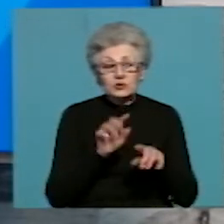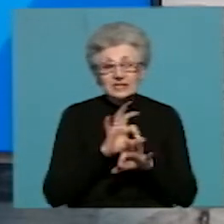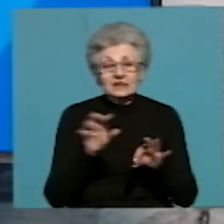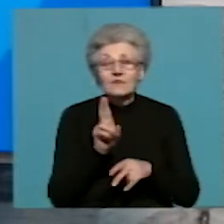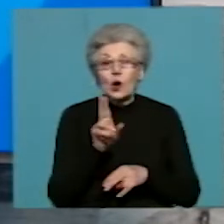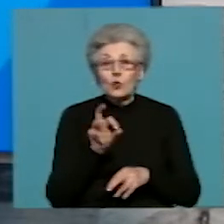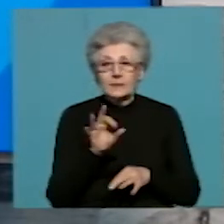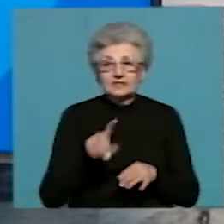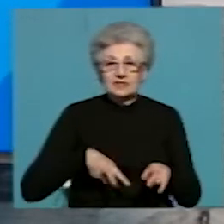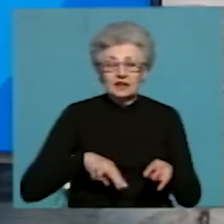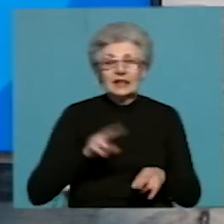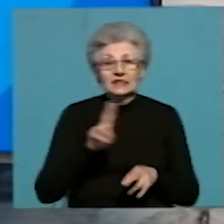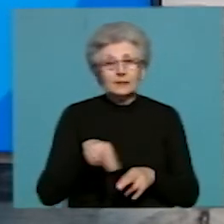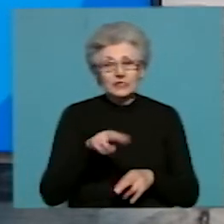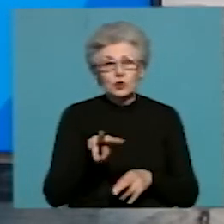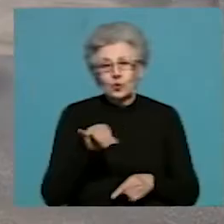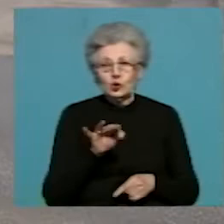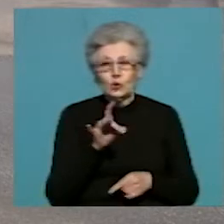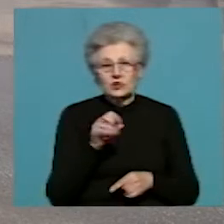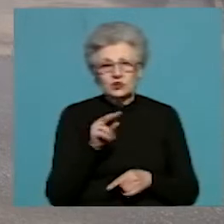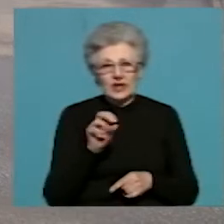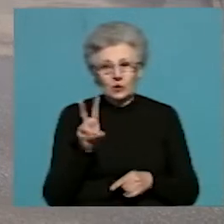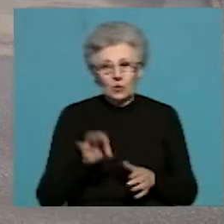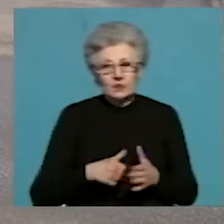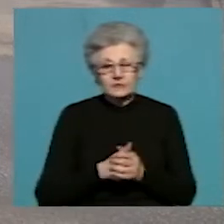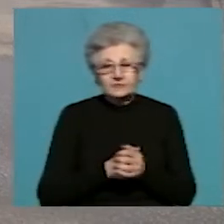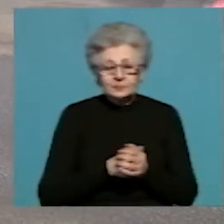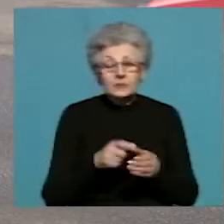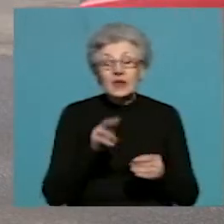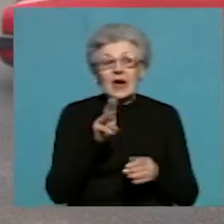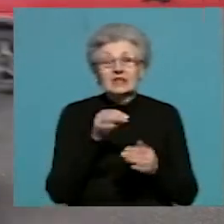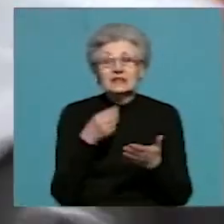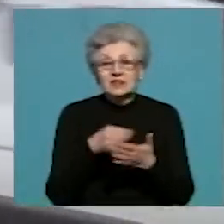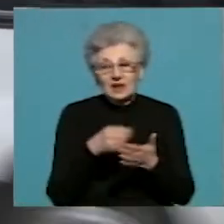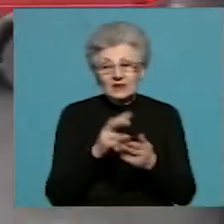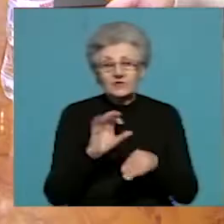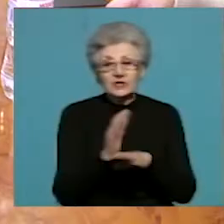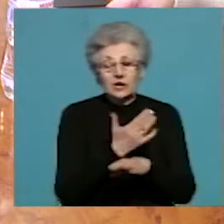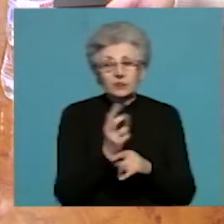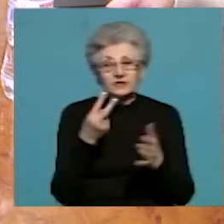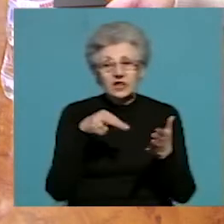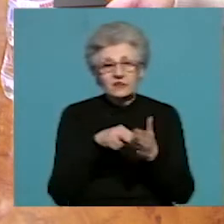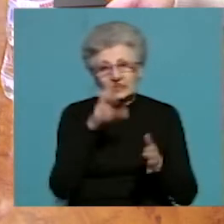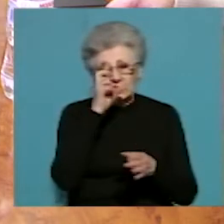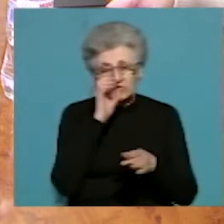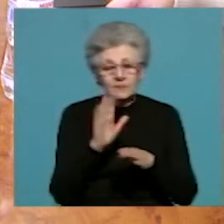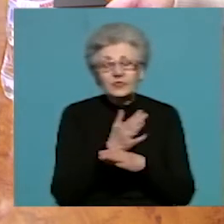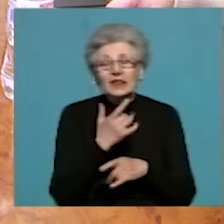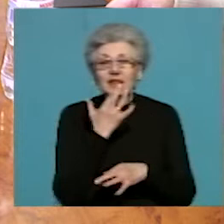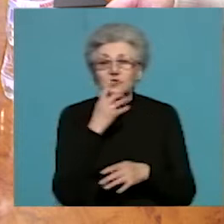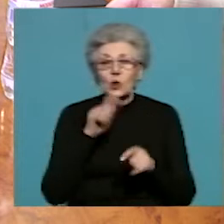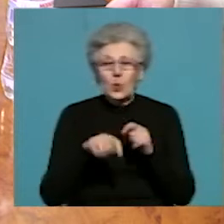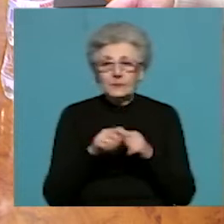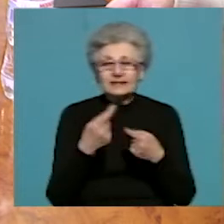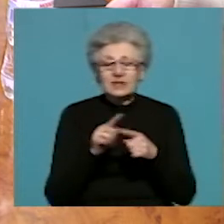директор «Чернівцігазу» Дмитро Голубченко. Тариф на розподіл встановив державний регулятор – Національна комісія, що здійснює регулювання